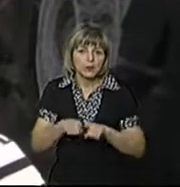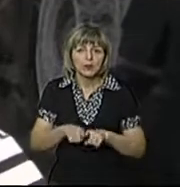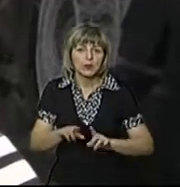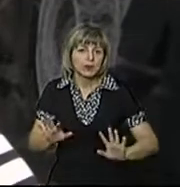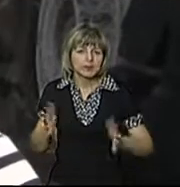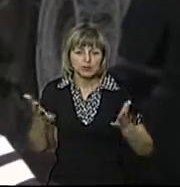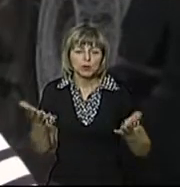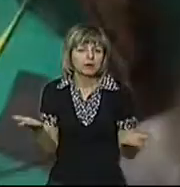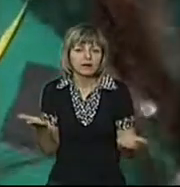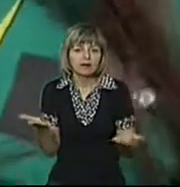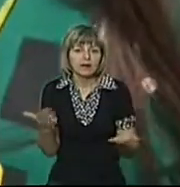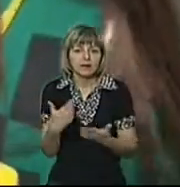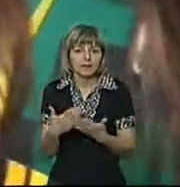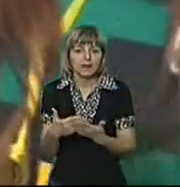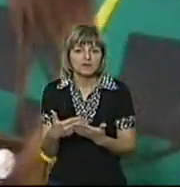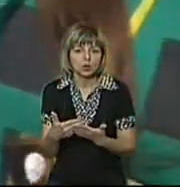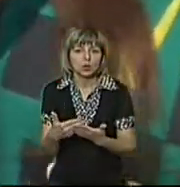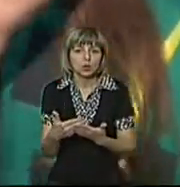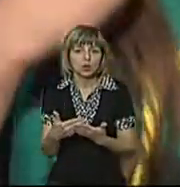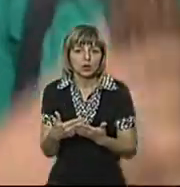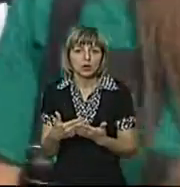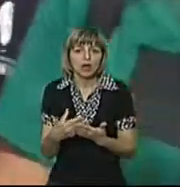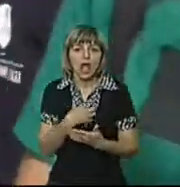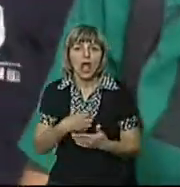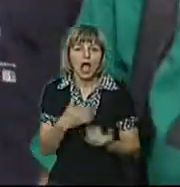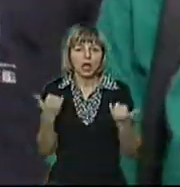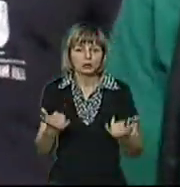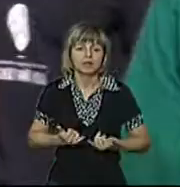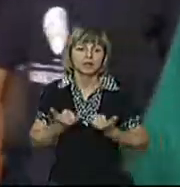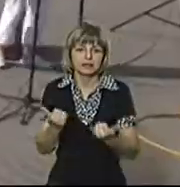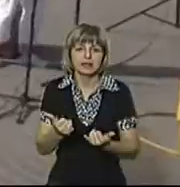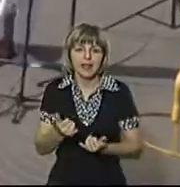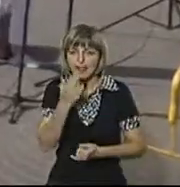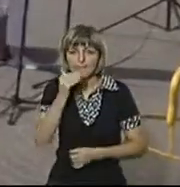історію, яка, ну, напевно, актуальна